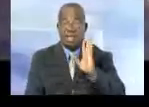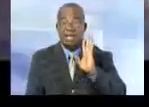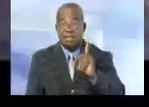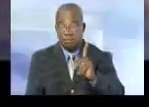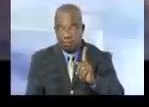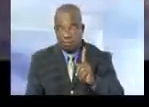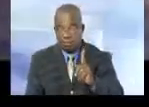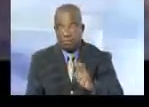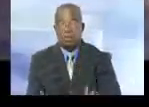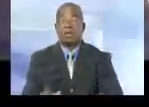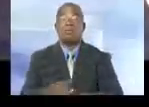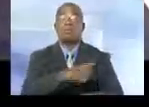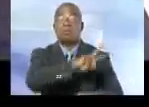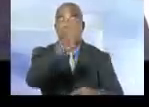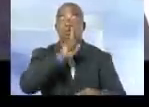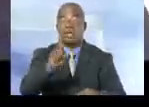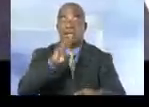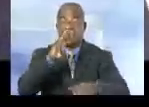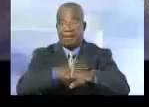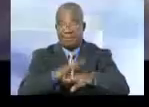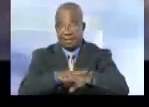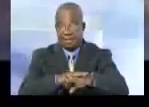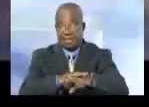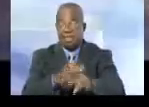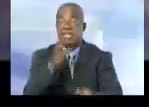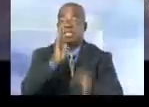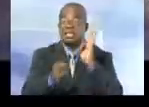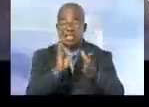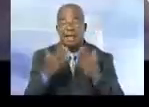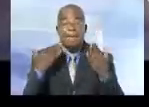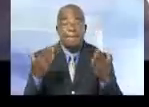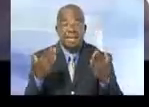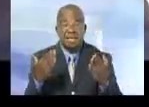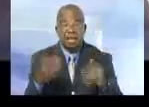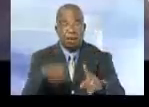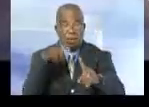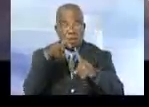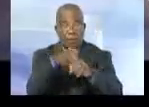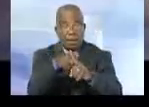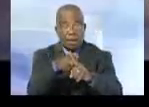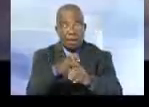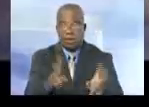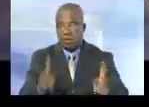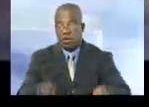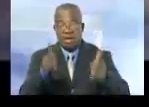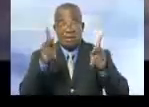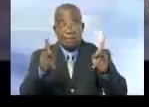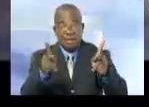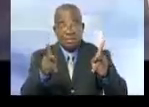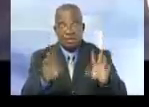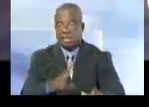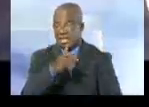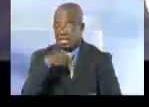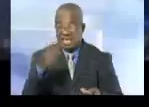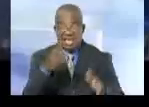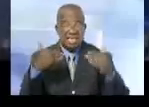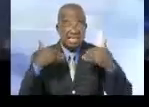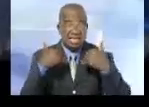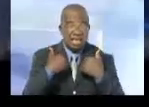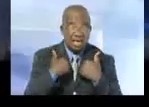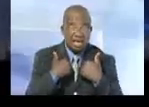et puis après chercher à transiger. Ceci pourquoi ? Pour décourager en même temps tous ceux qui ont des velléités destructrices de la